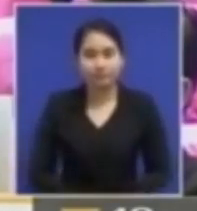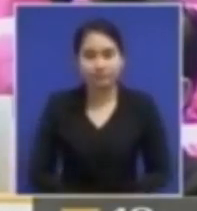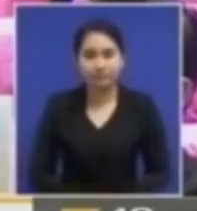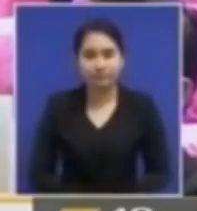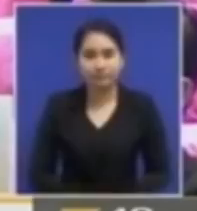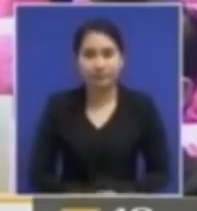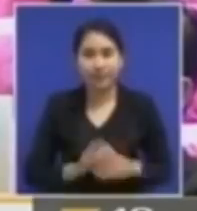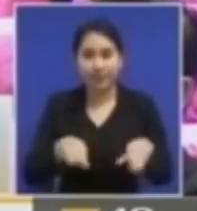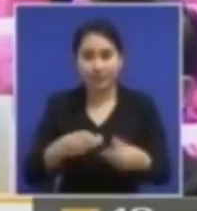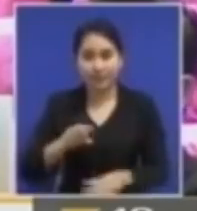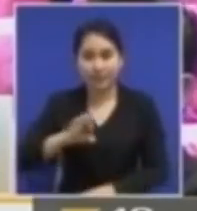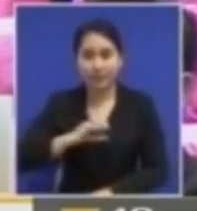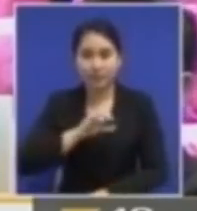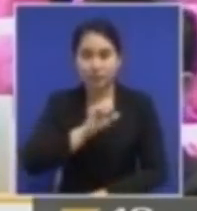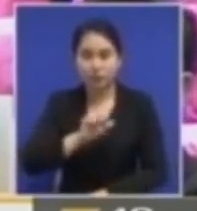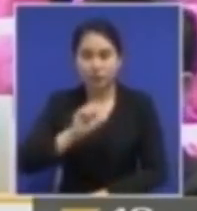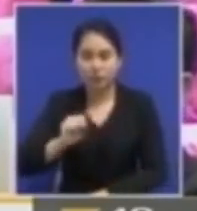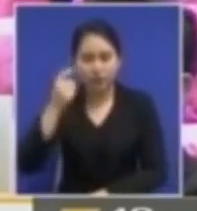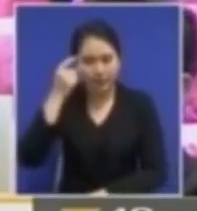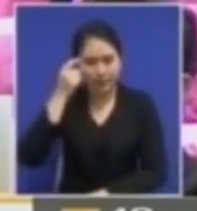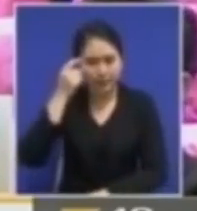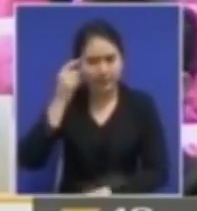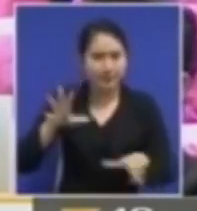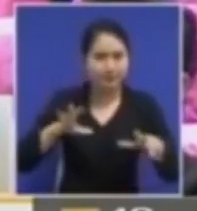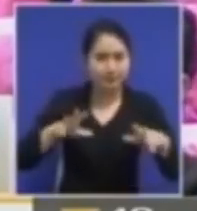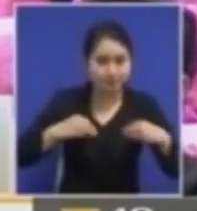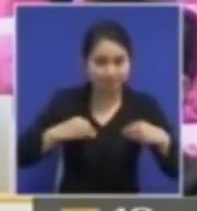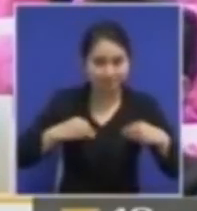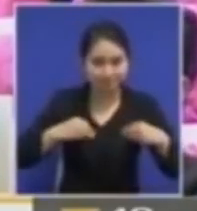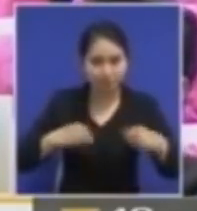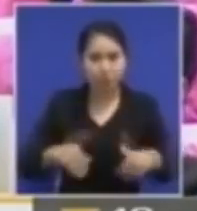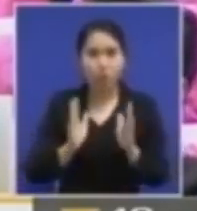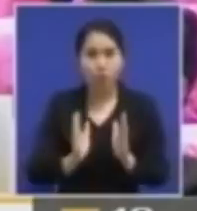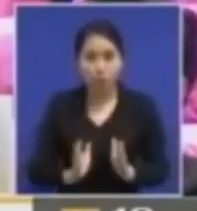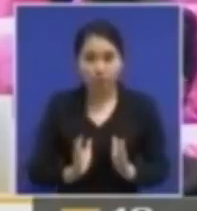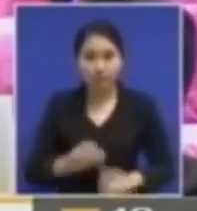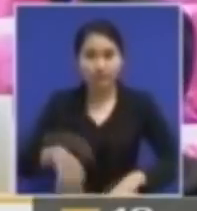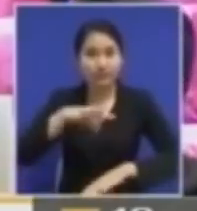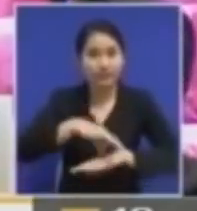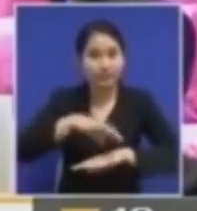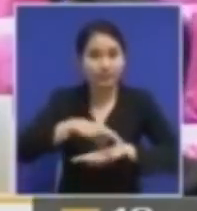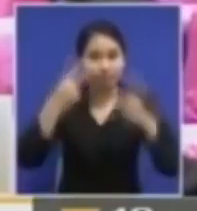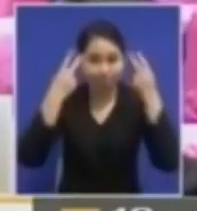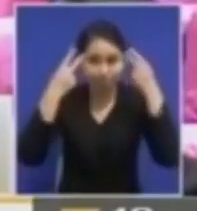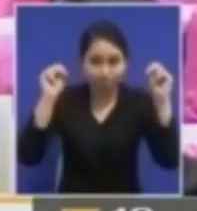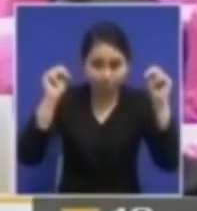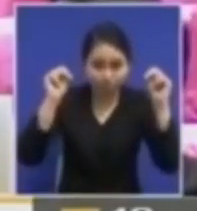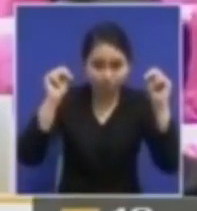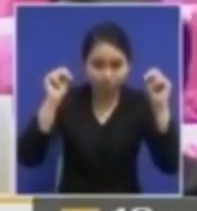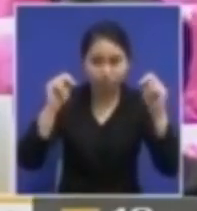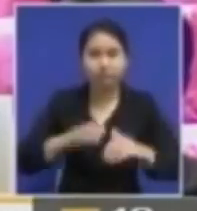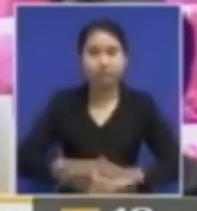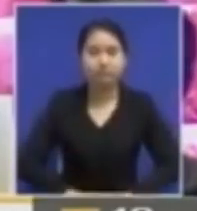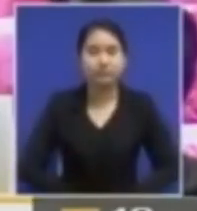ให้สมาชิกได้พิจารณาให้ความเห็นชอบบุคคลซึ่งสมควรจะดำรงตำแหน่งหรือได้รับแต่งตั้งเป็นนายก